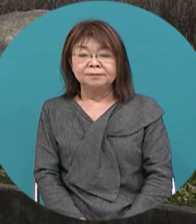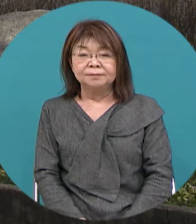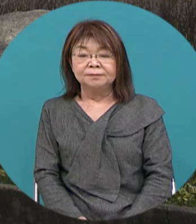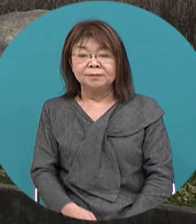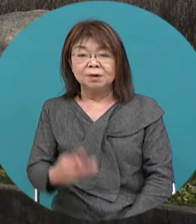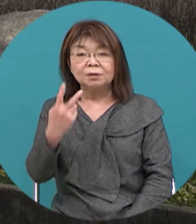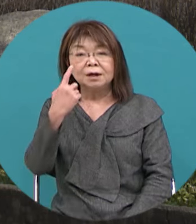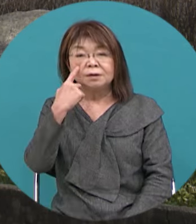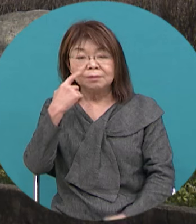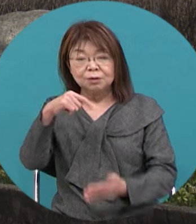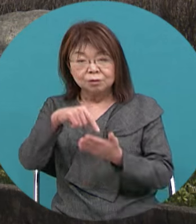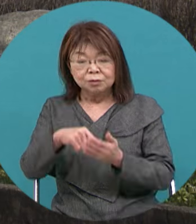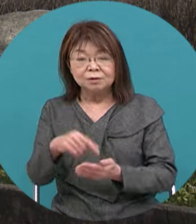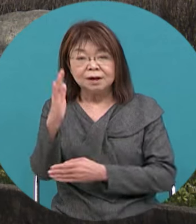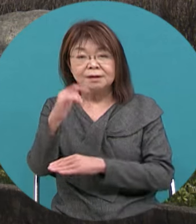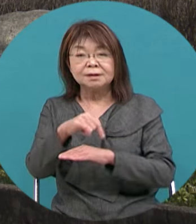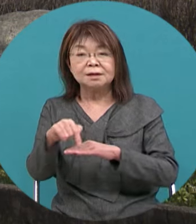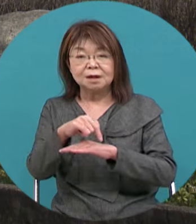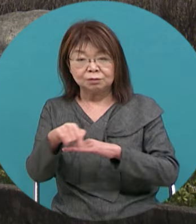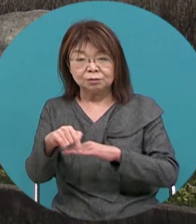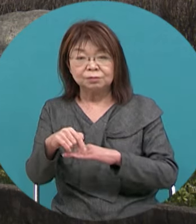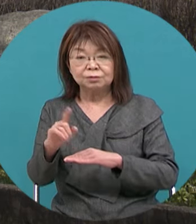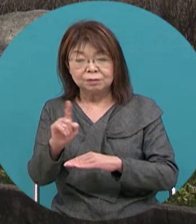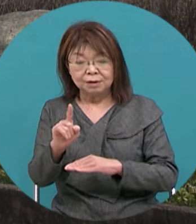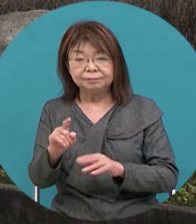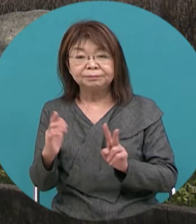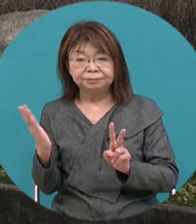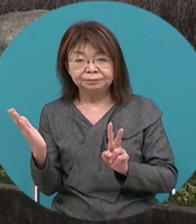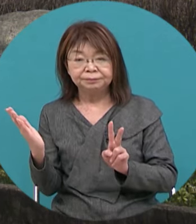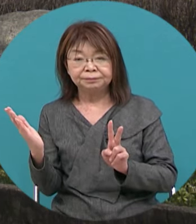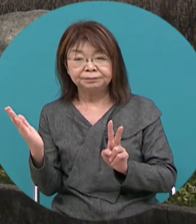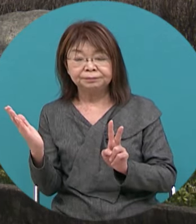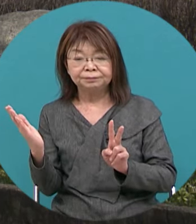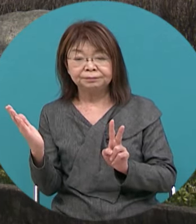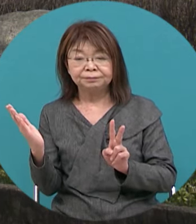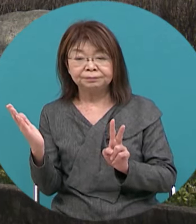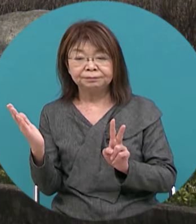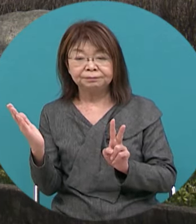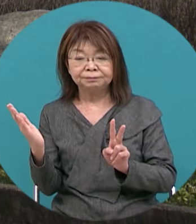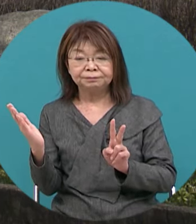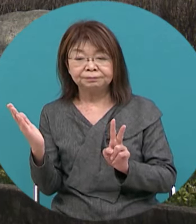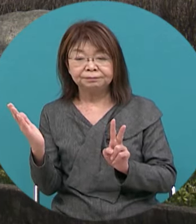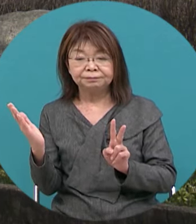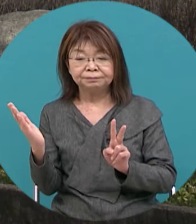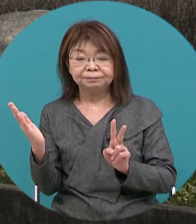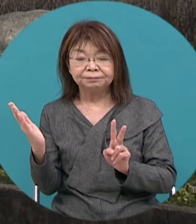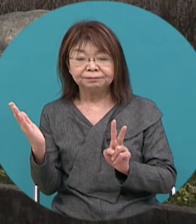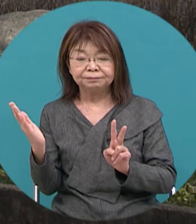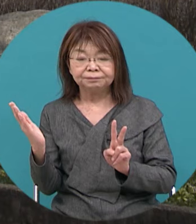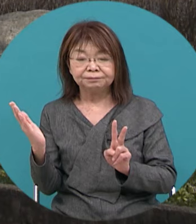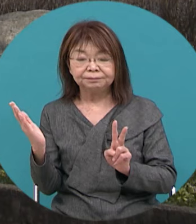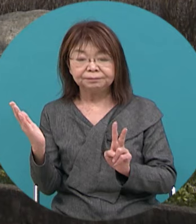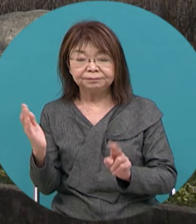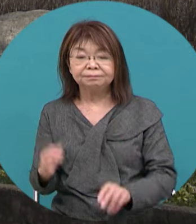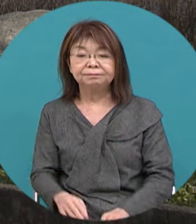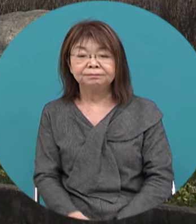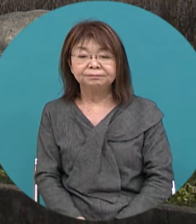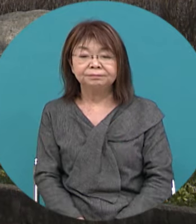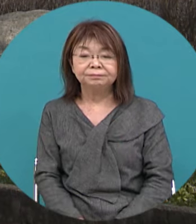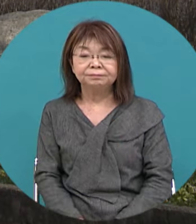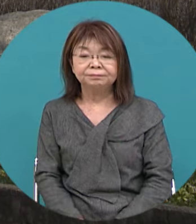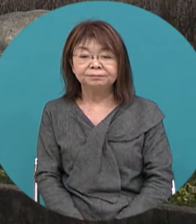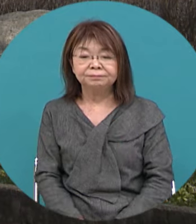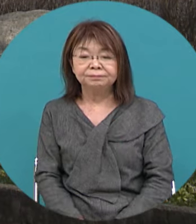2つ目の重点施策は少子化対策、子育て支援と次世代を担う人づくりの推進です。